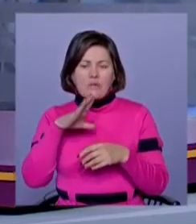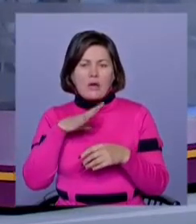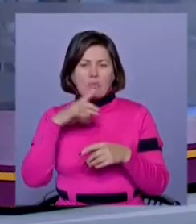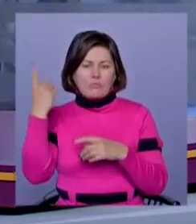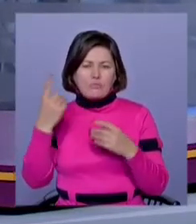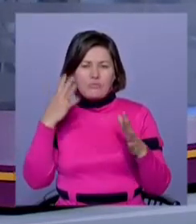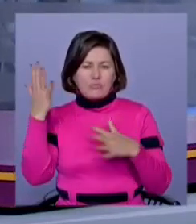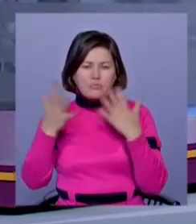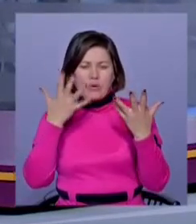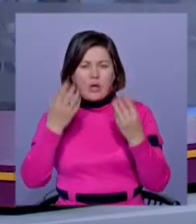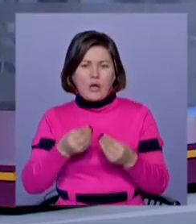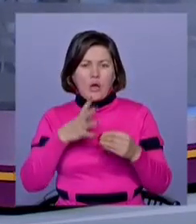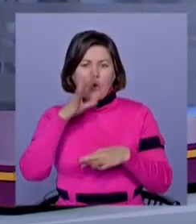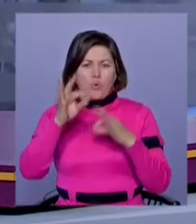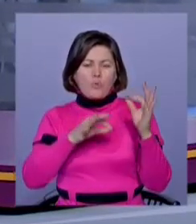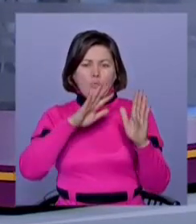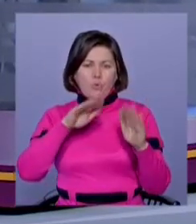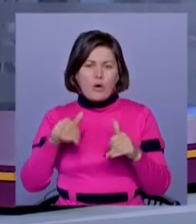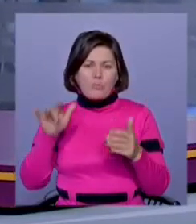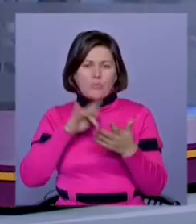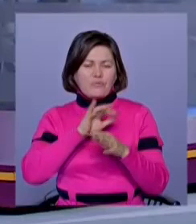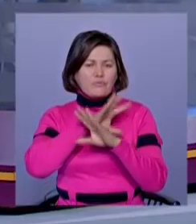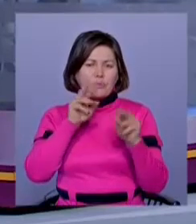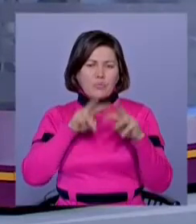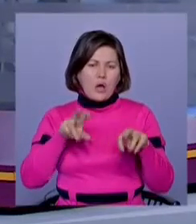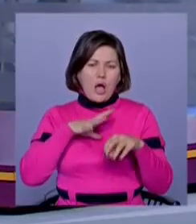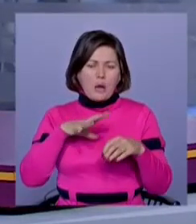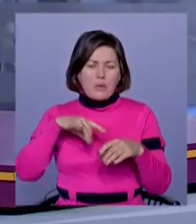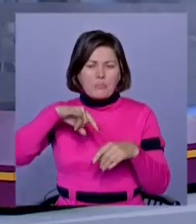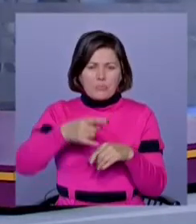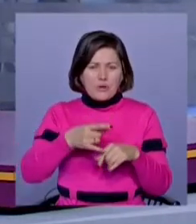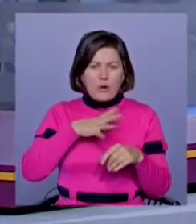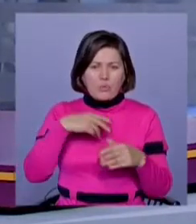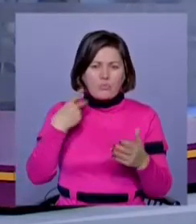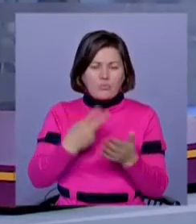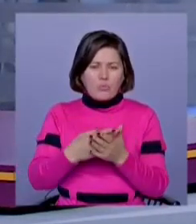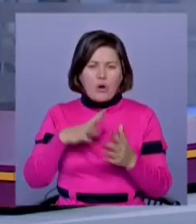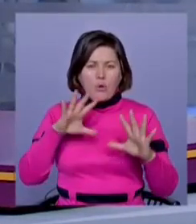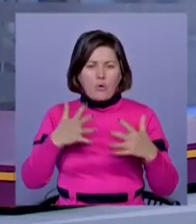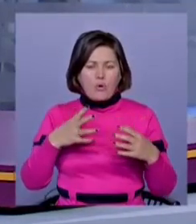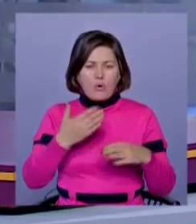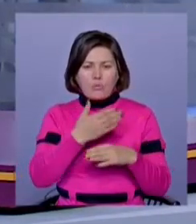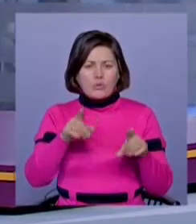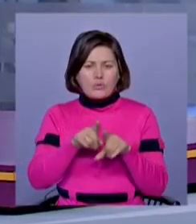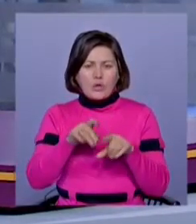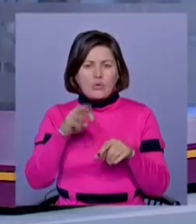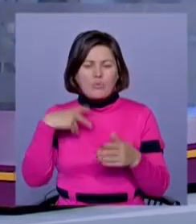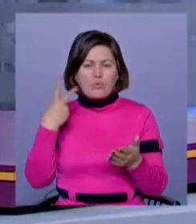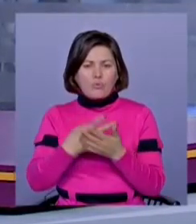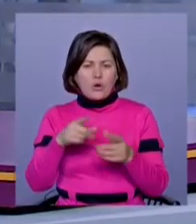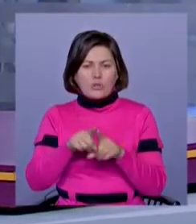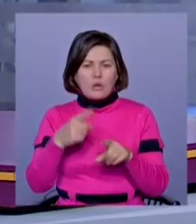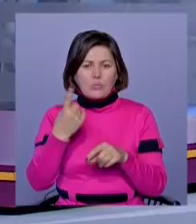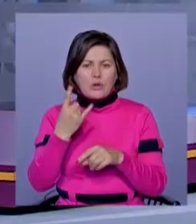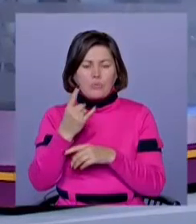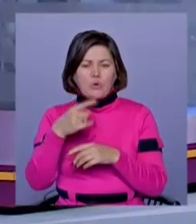қала болып іздегенмен тек тәулік өткеннен кейін мүрдесі кәріз құдығынан табылған. Бұл оқиғаның сорақысы сол, аружан түскен құдыққа тағы